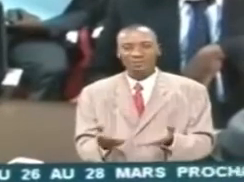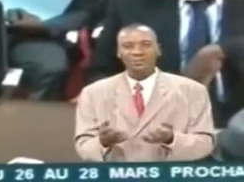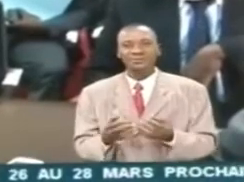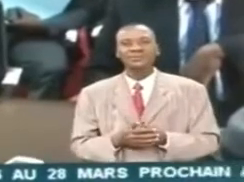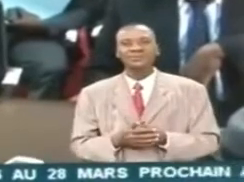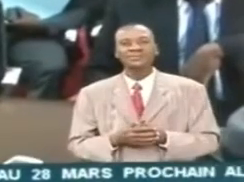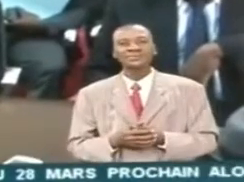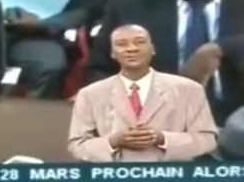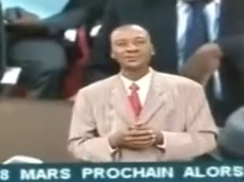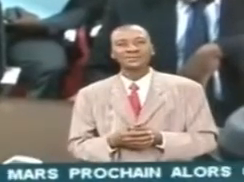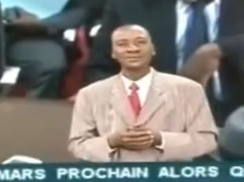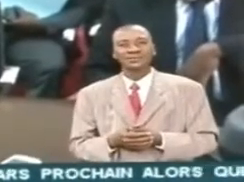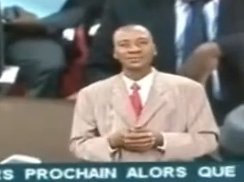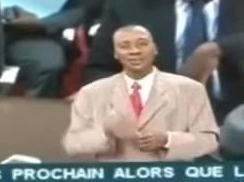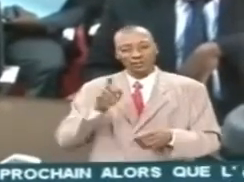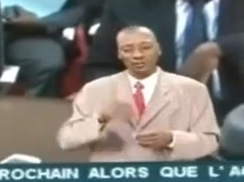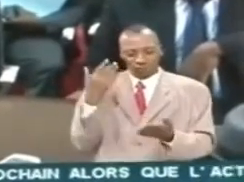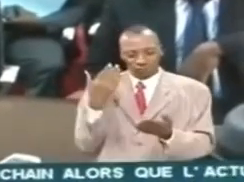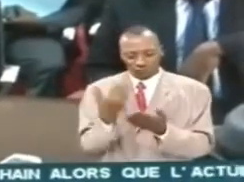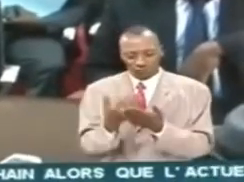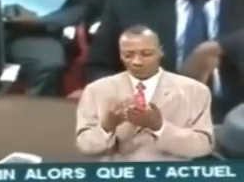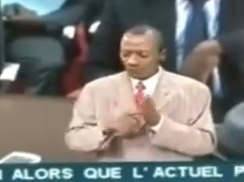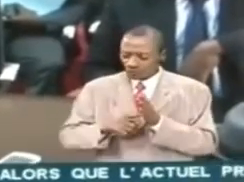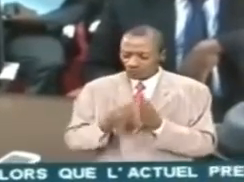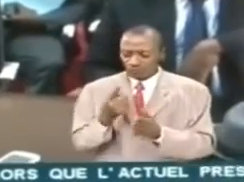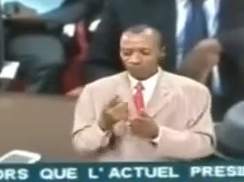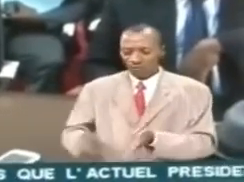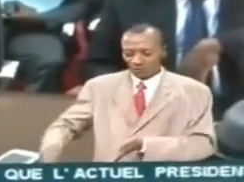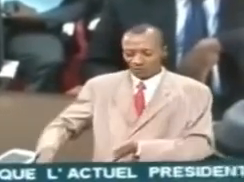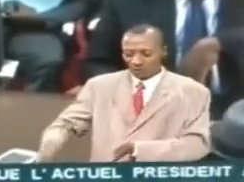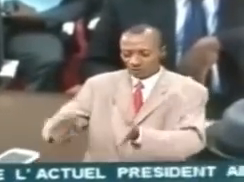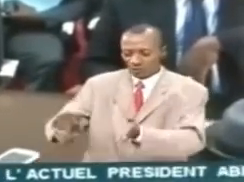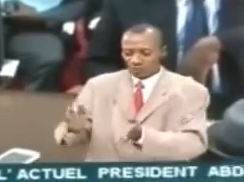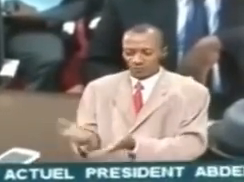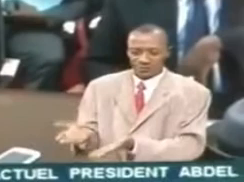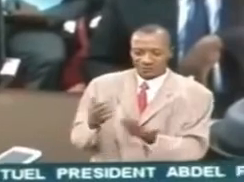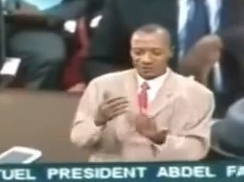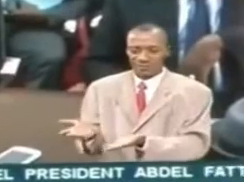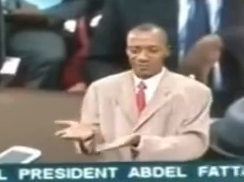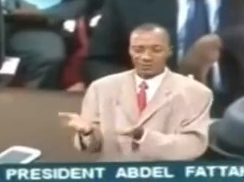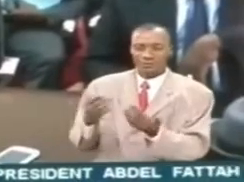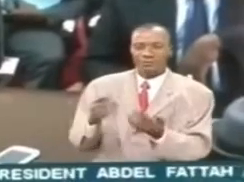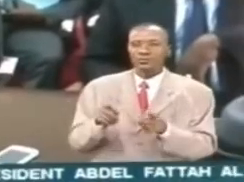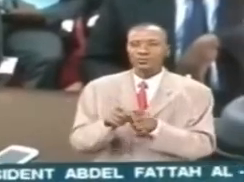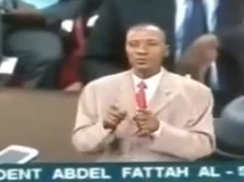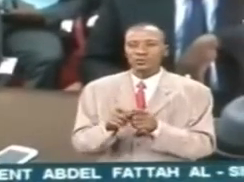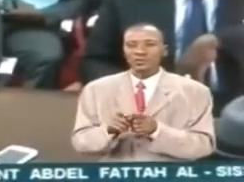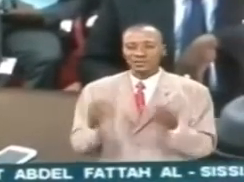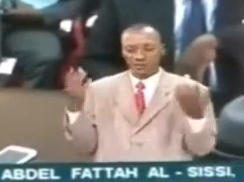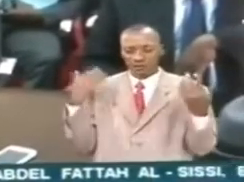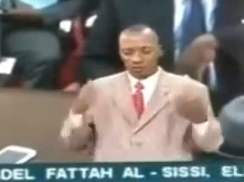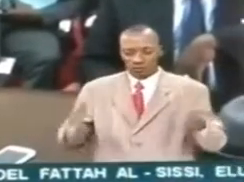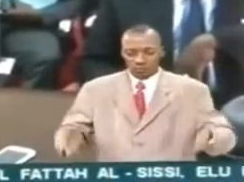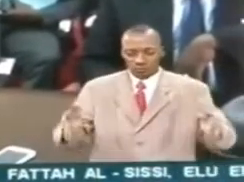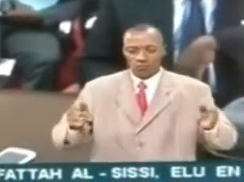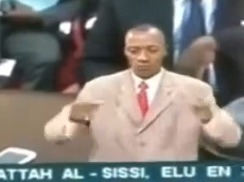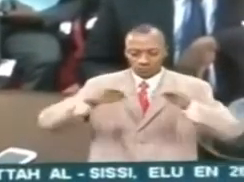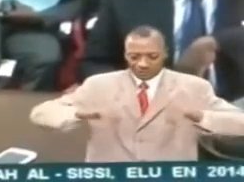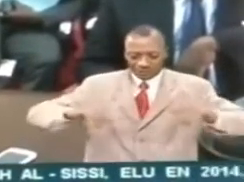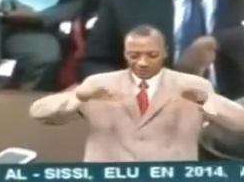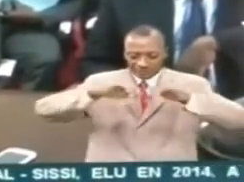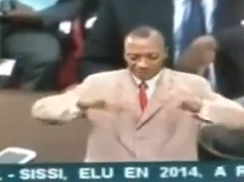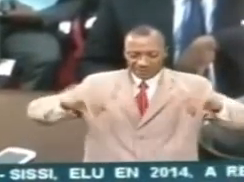immédiat des caniveaux, le dragage des rivières et le débouchage des égouts. Pour cette